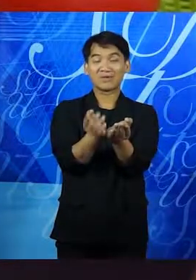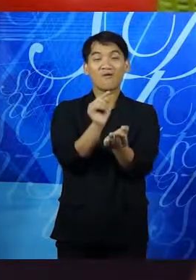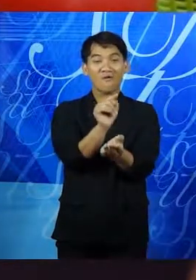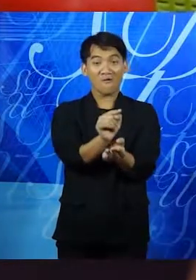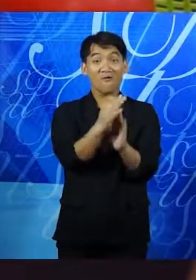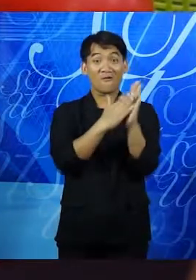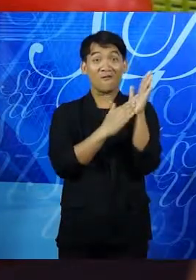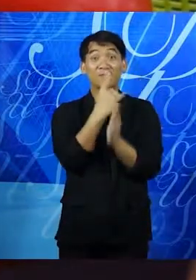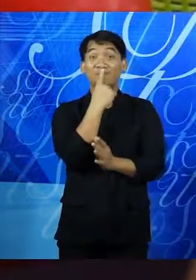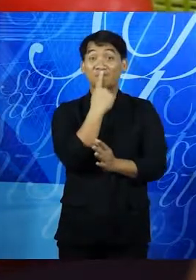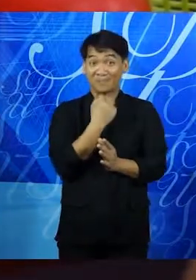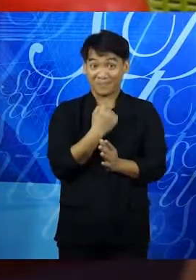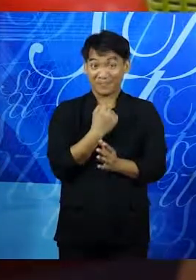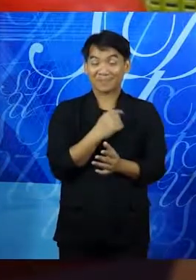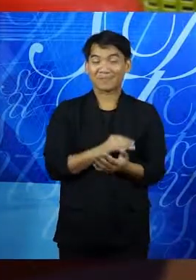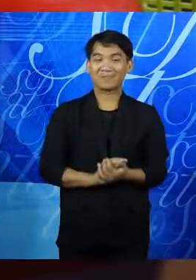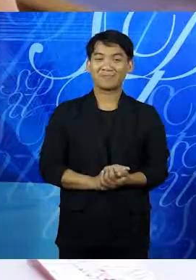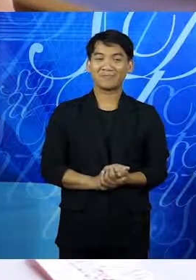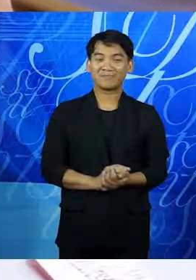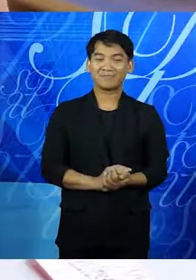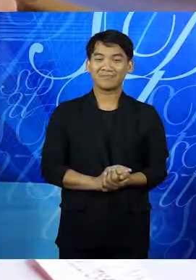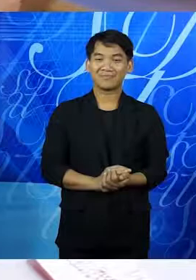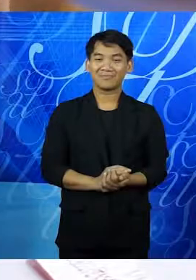โบสีแดงอันนี้ค่ะ